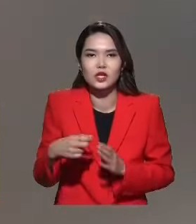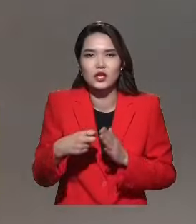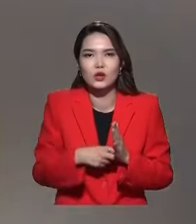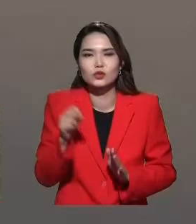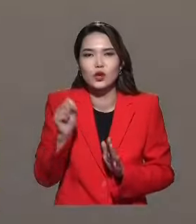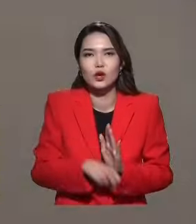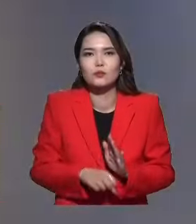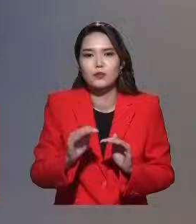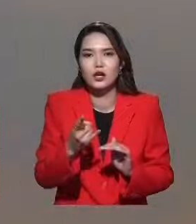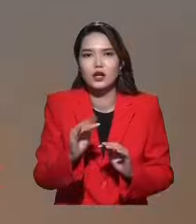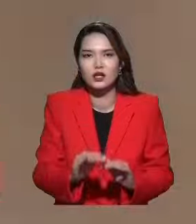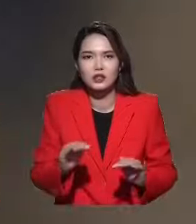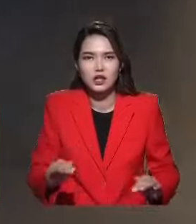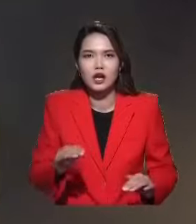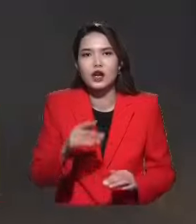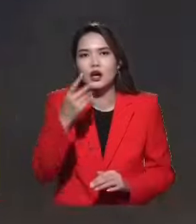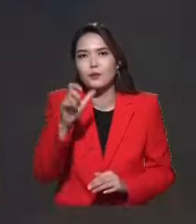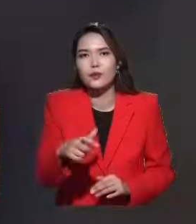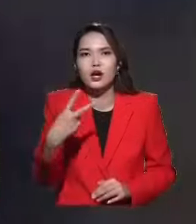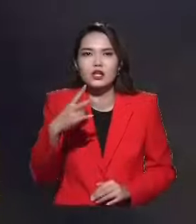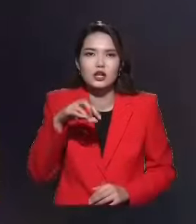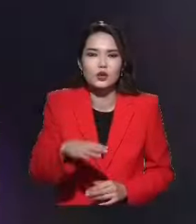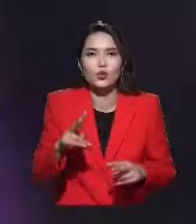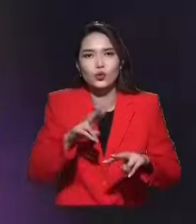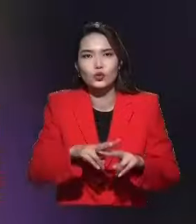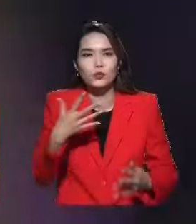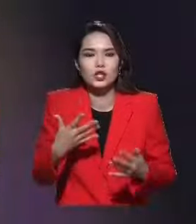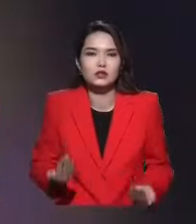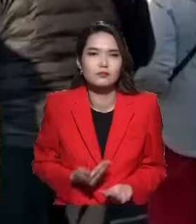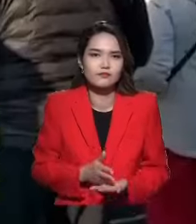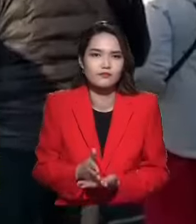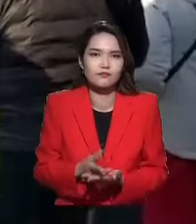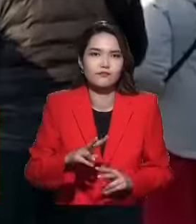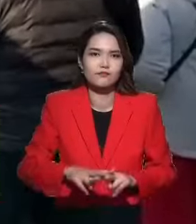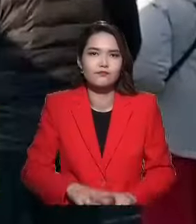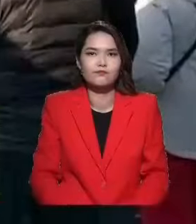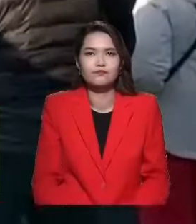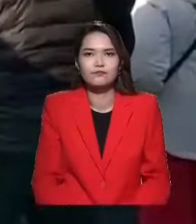«Убийство малолетнего лица». Парочке грозит 20 лет тюрьмы или пожизненное.